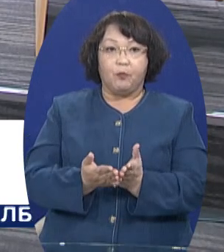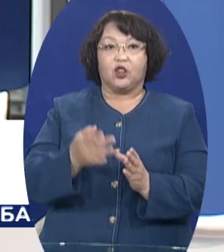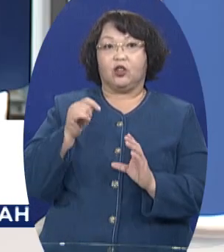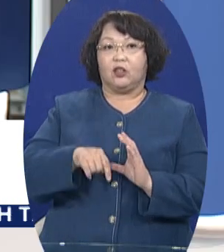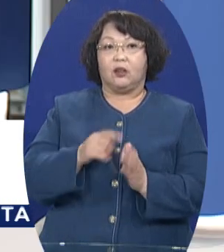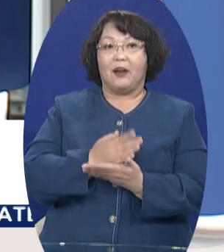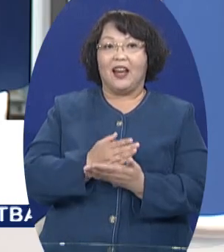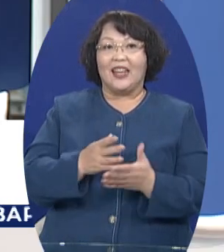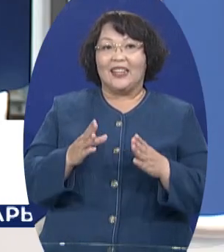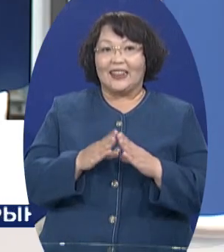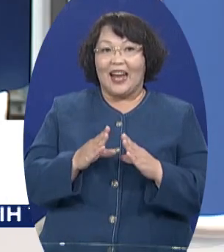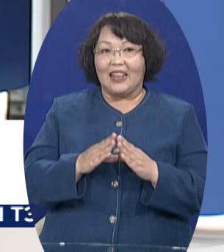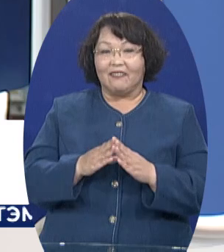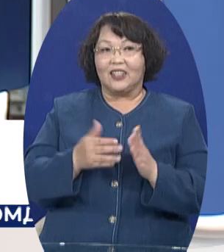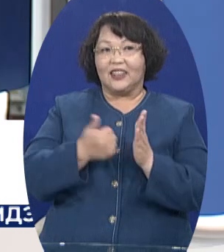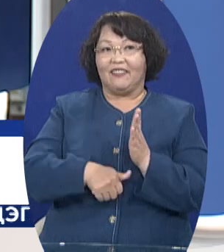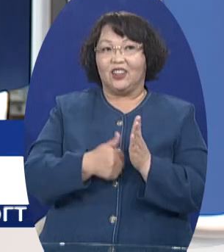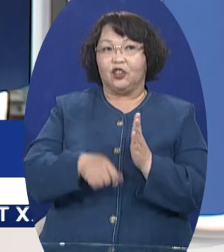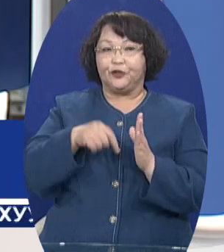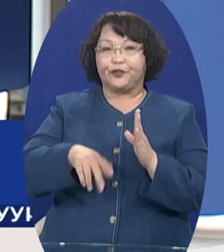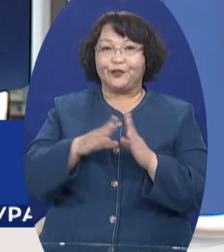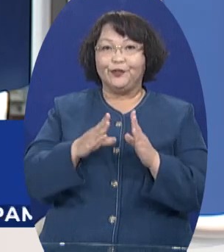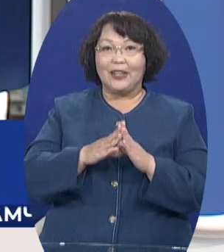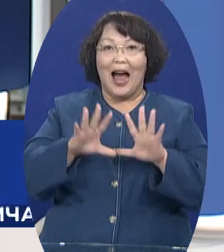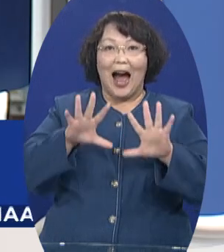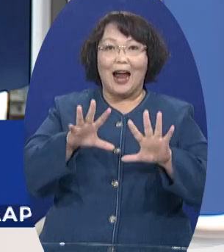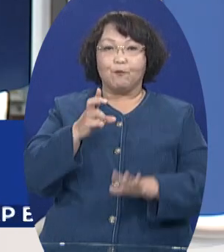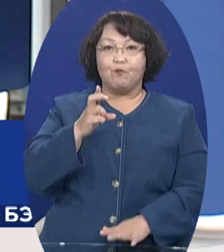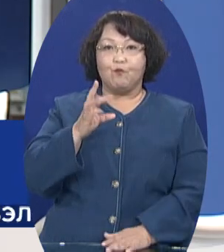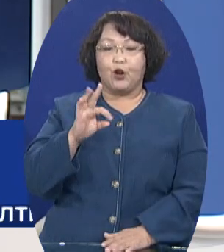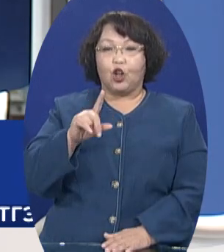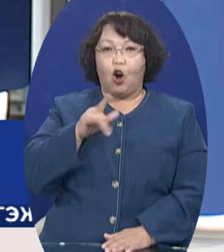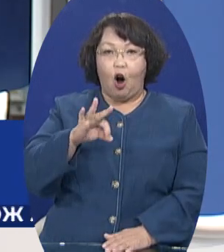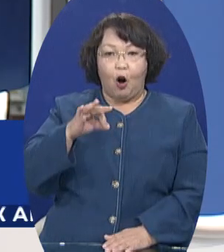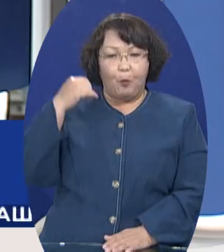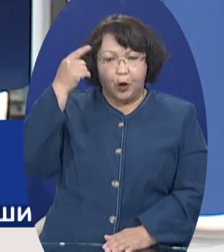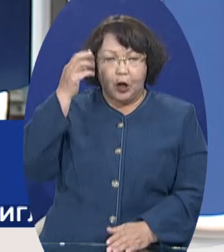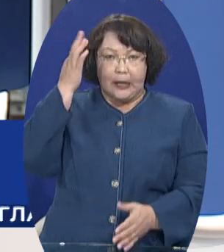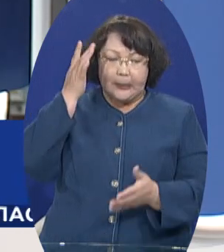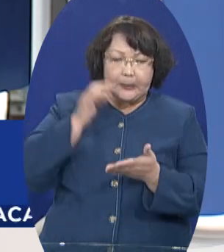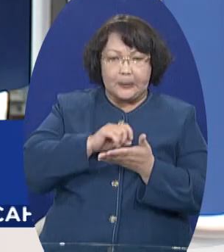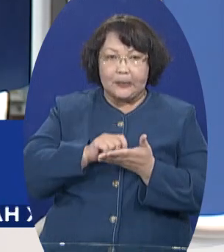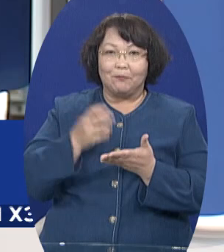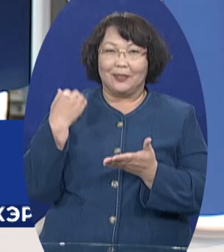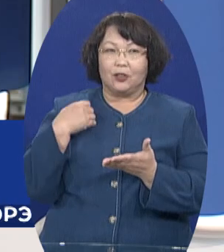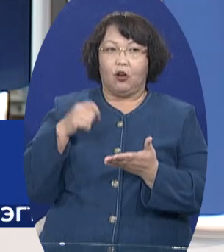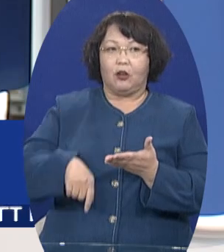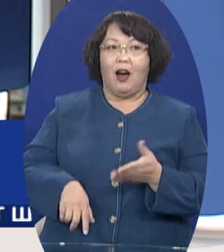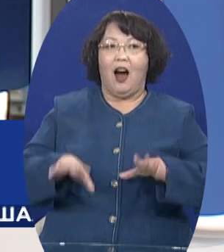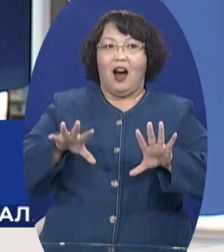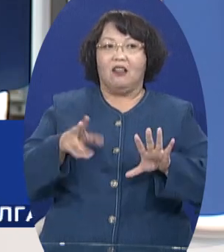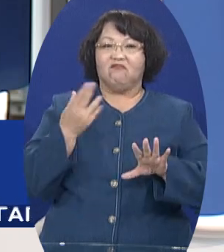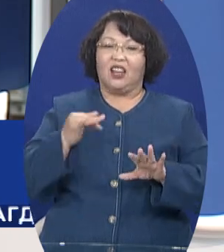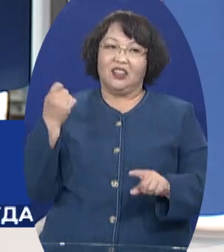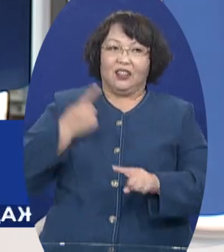даалгавар дэвтэр дээр байгаа даалгавар одоо 10 бодлого боддог байсан болвол одоо яг энэ EduTen платформыг ачсан 10 дахин нэмэгдэж 100 бодлого